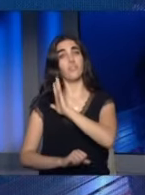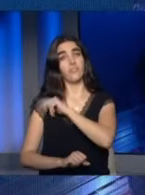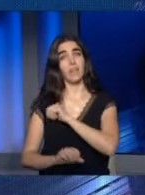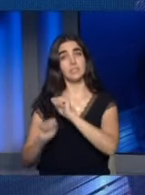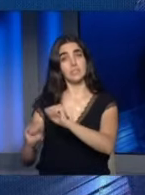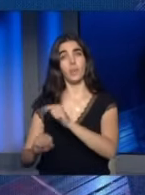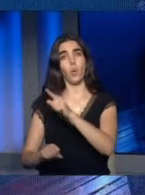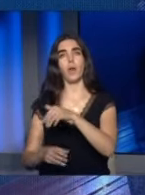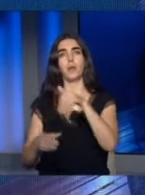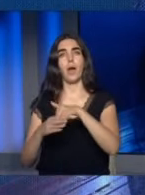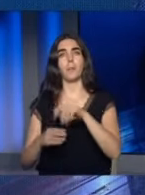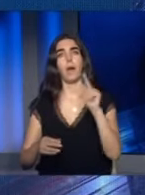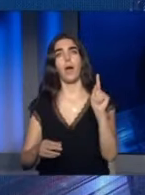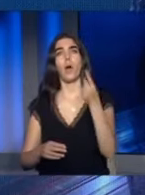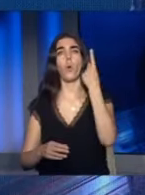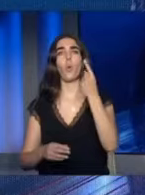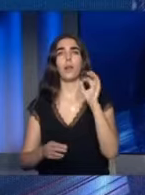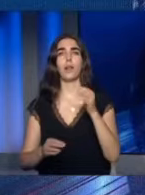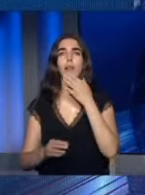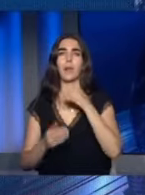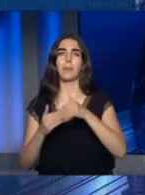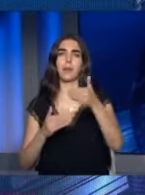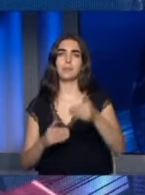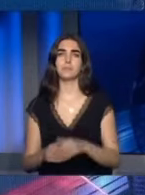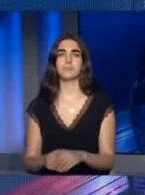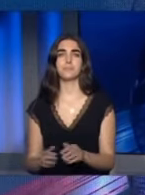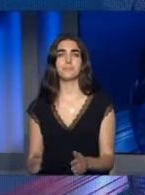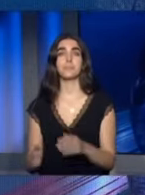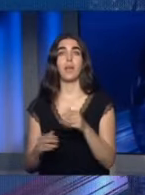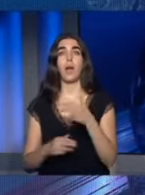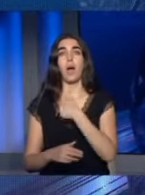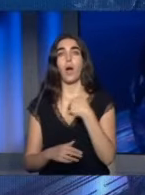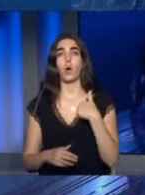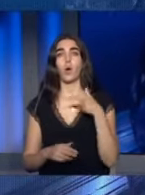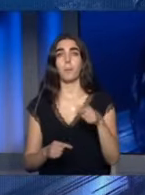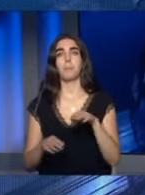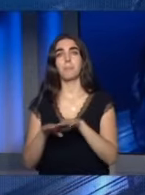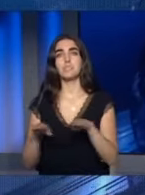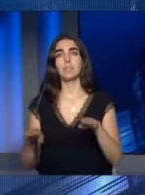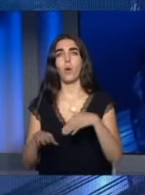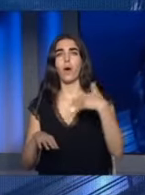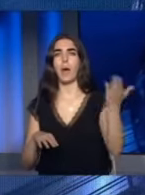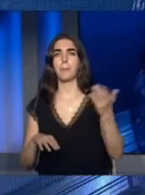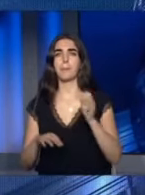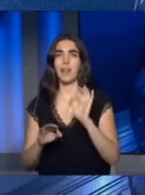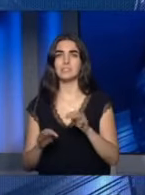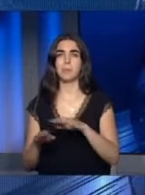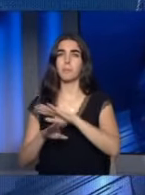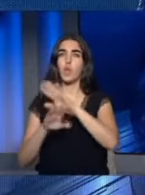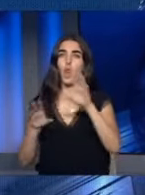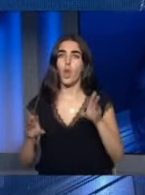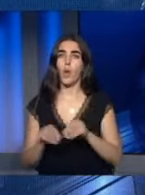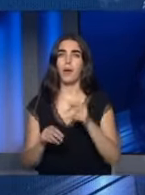فحسب ان فلسطين هي الناخب الاول لاحقا في كل انتخابات الحكومات حتى على مستوى الغرب واضاف حميدي ان